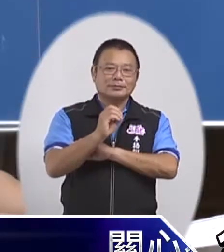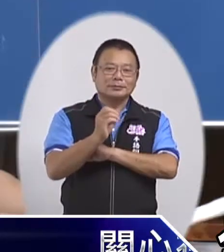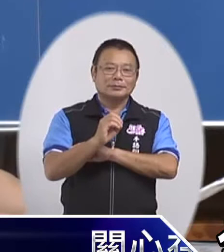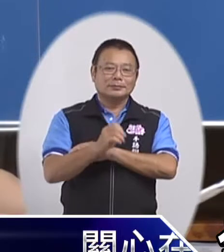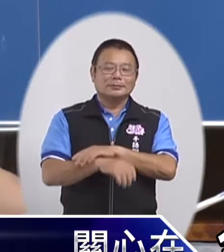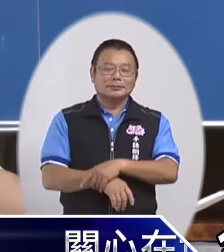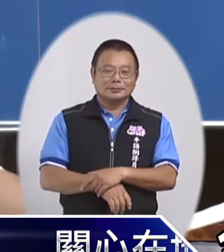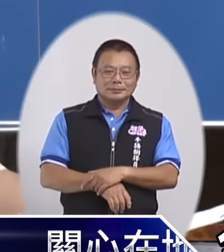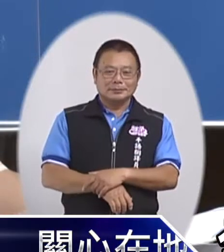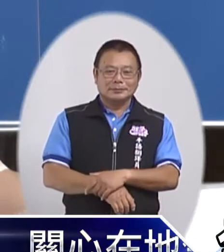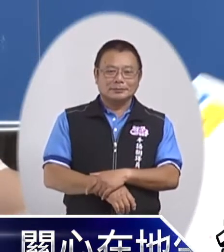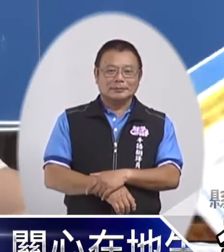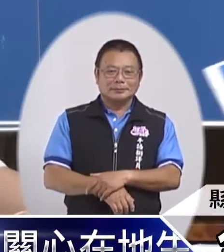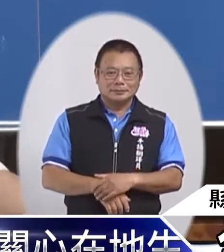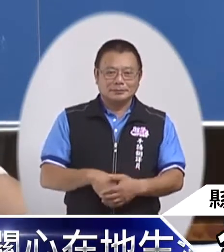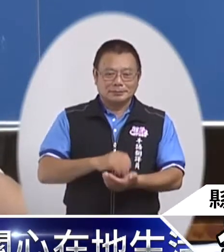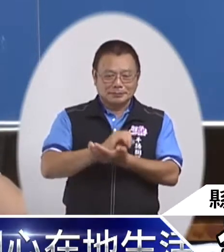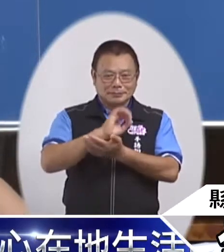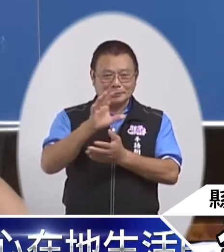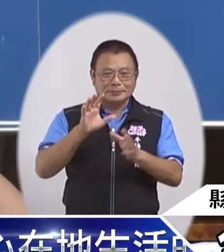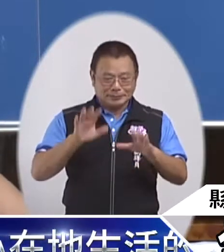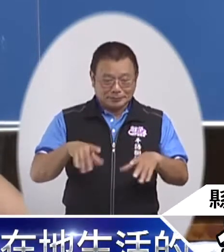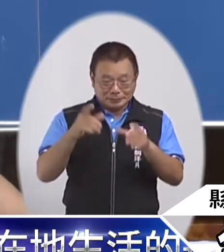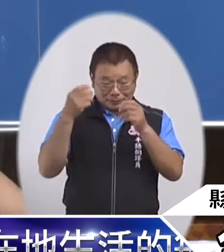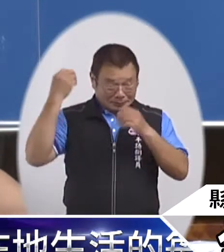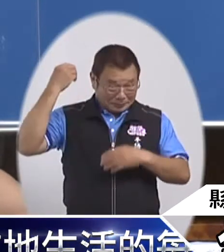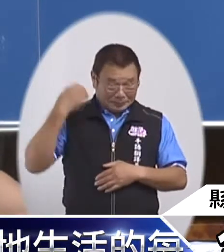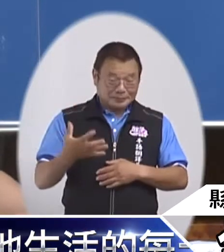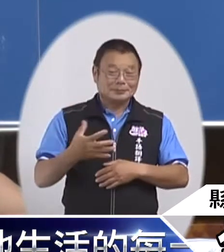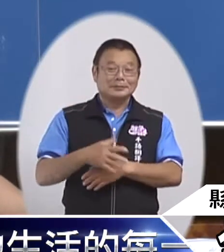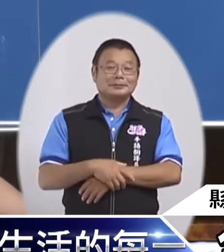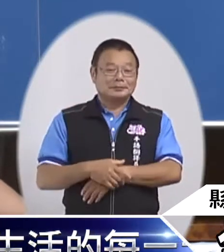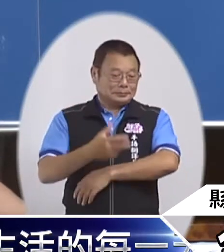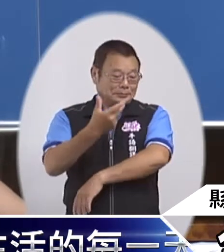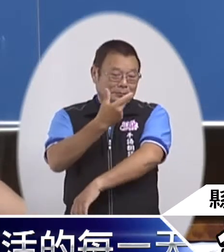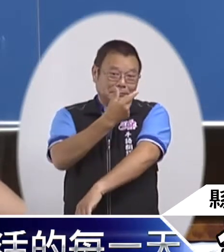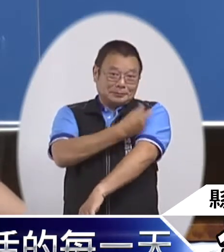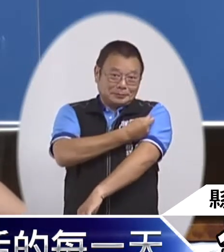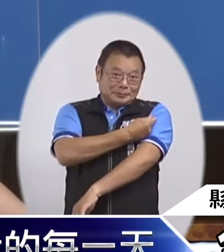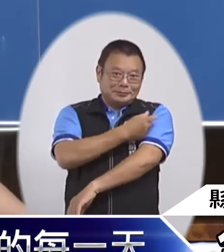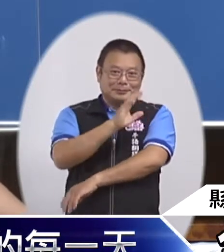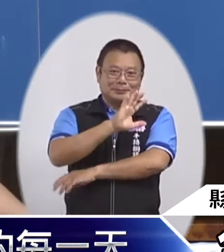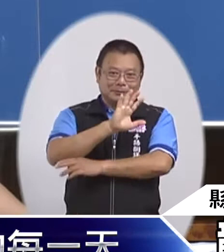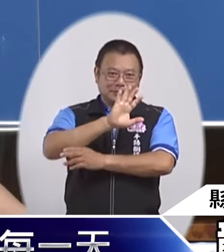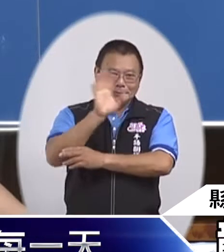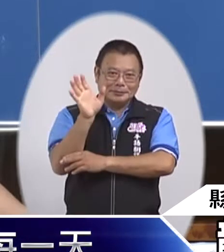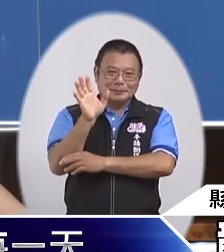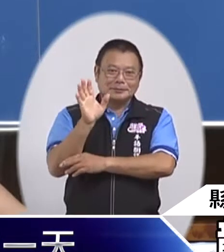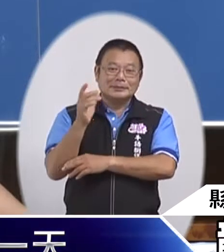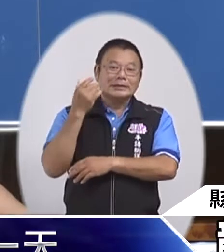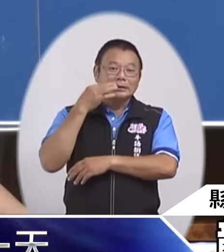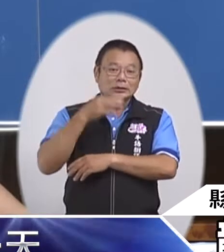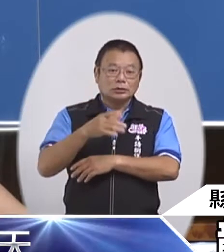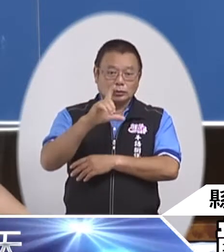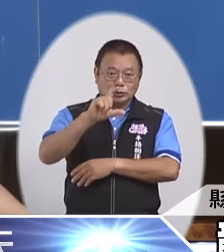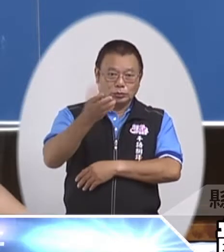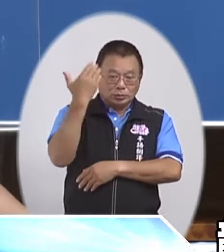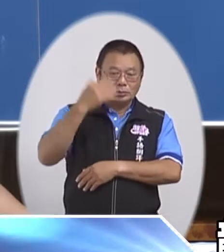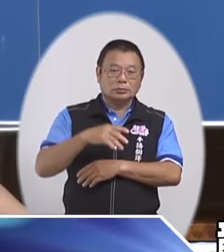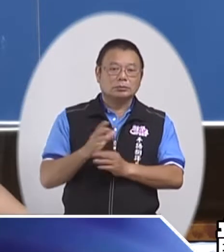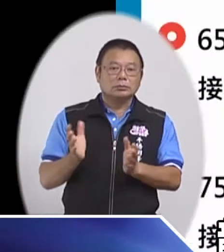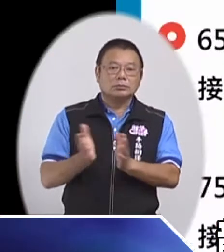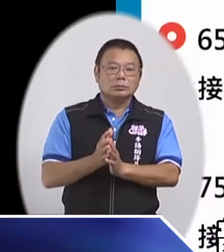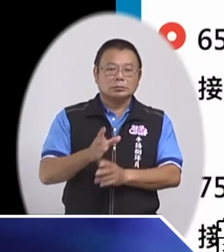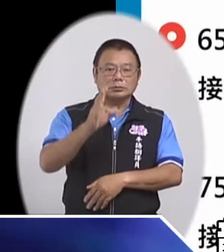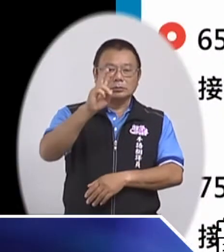是一直在提升。 也跟大家报告我们最新的一些疫苗接种的状况。我们彰化县65岁以上的长辈